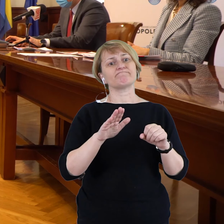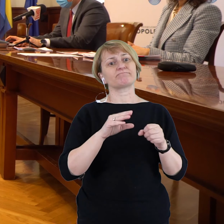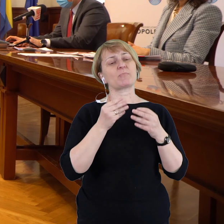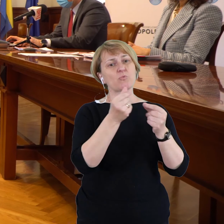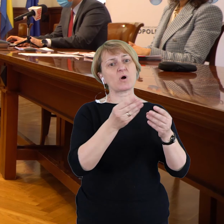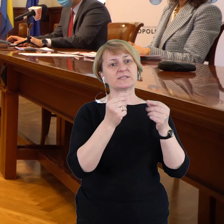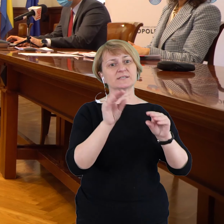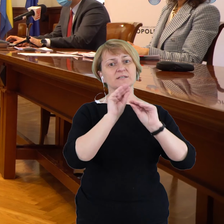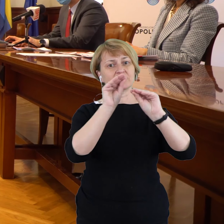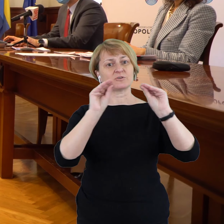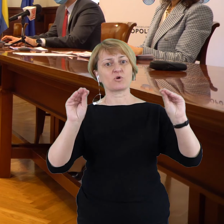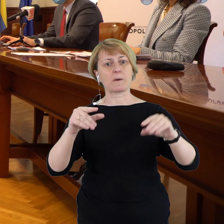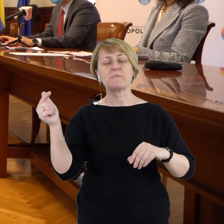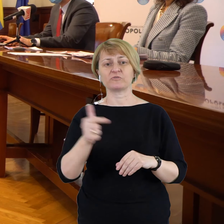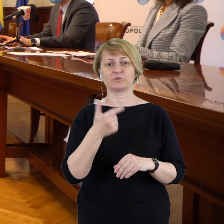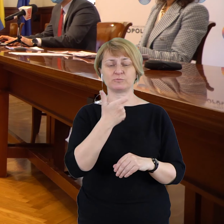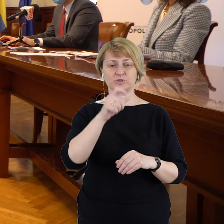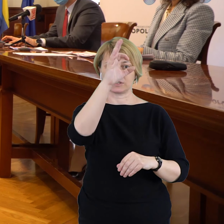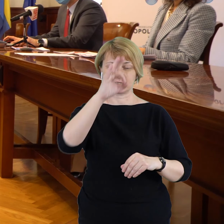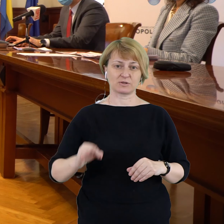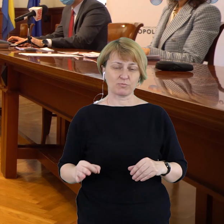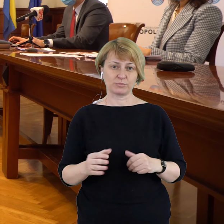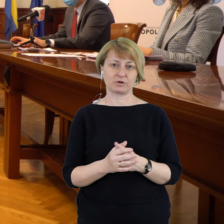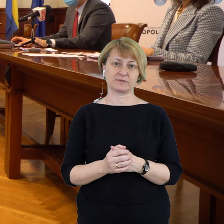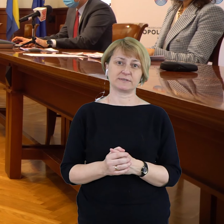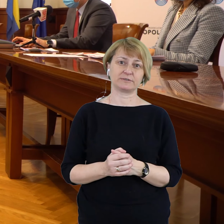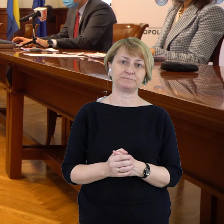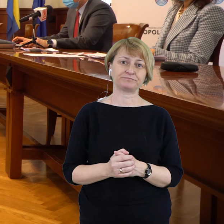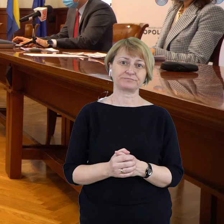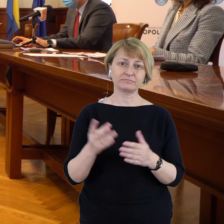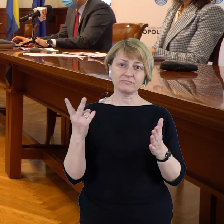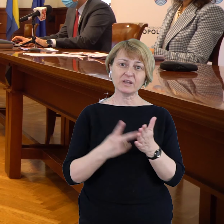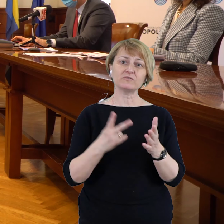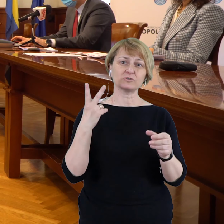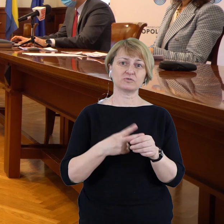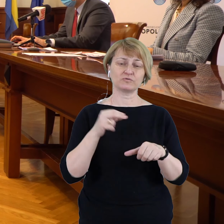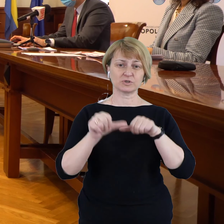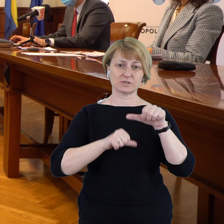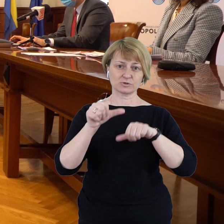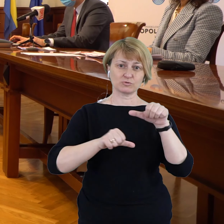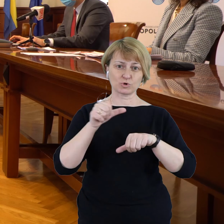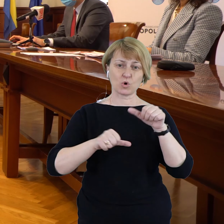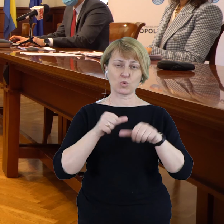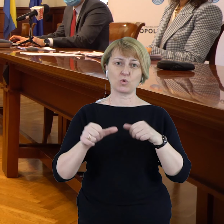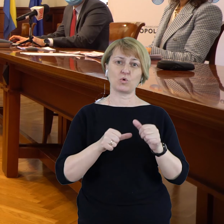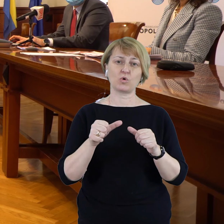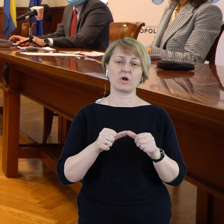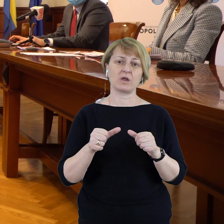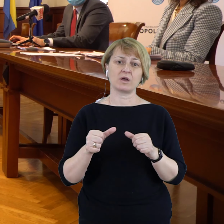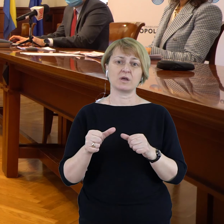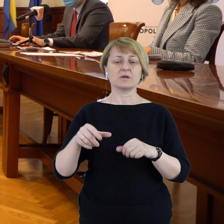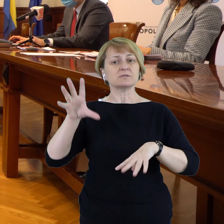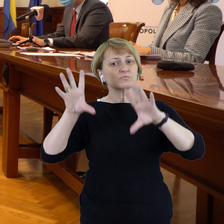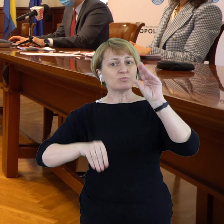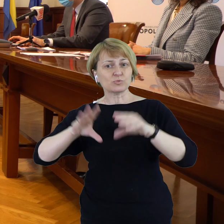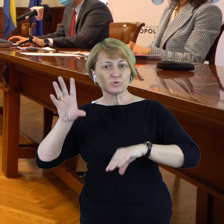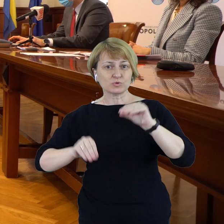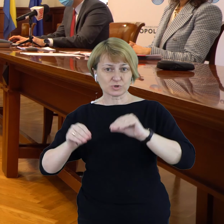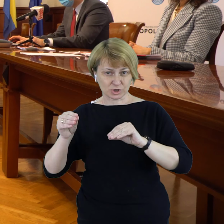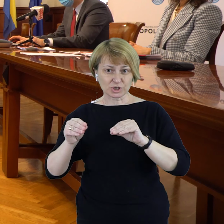100%. Stąd kwota 136 milionów, która się pojawia po stronie wydatków oświatowych w 2020 roku, które